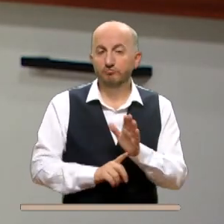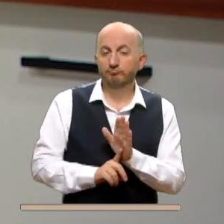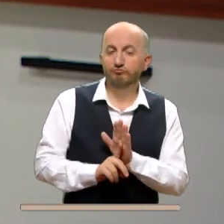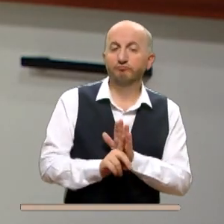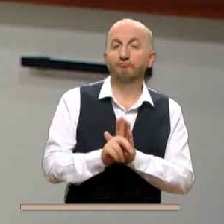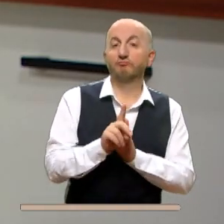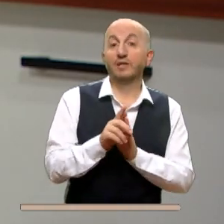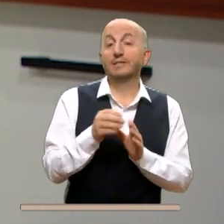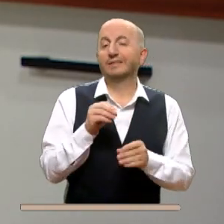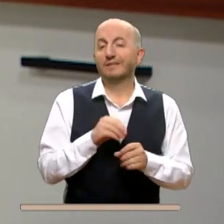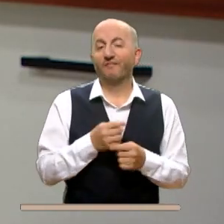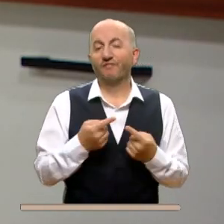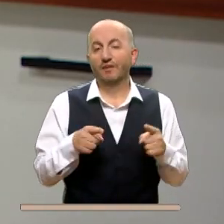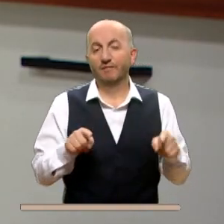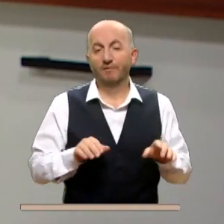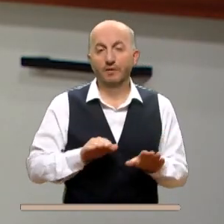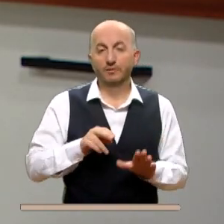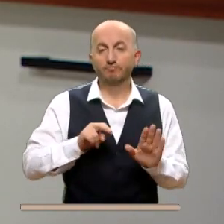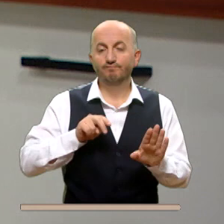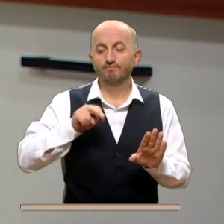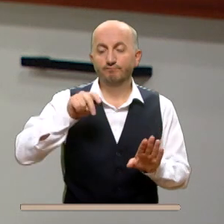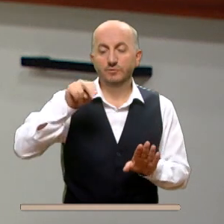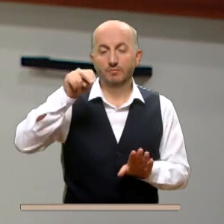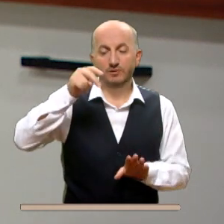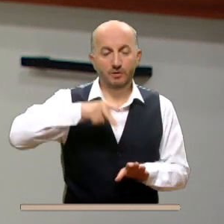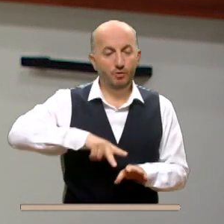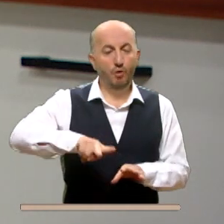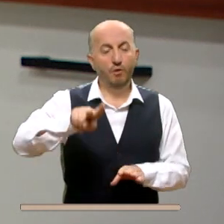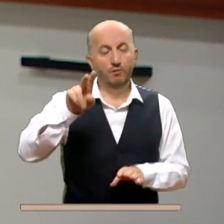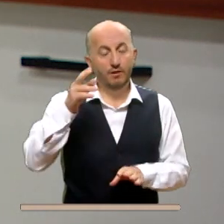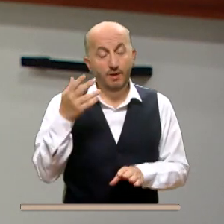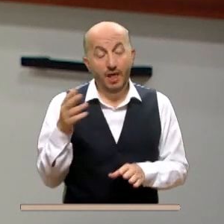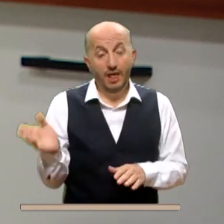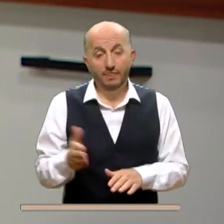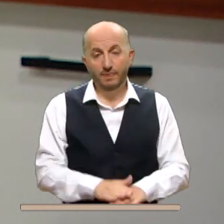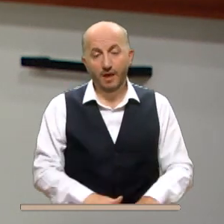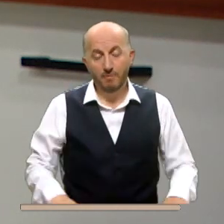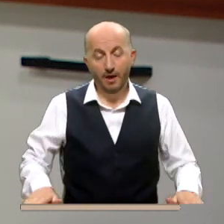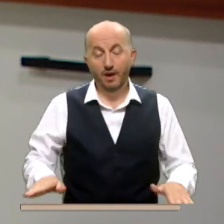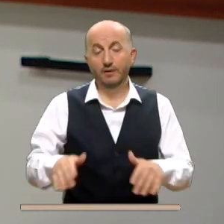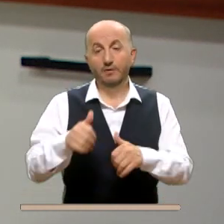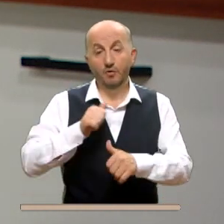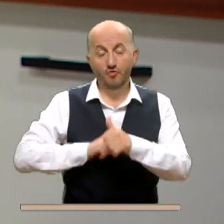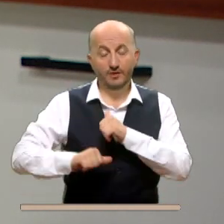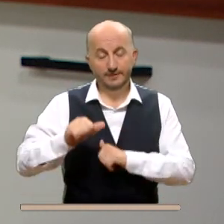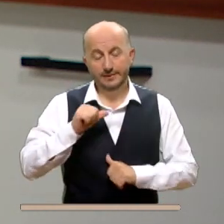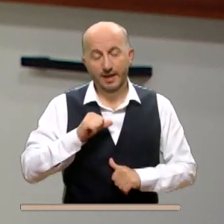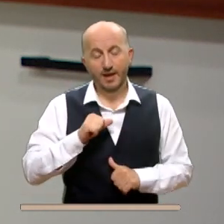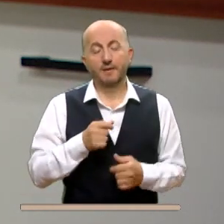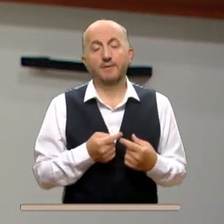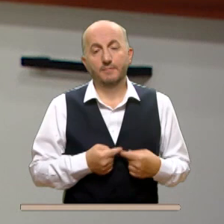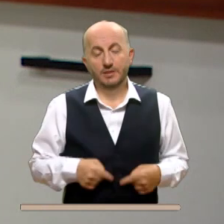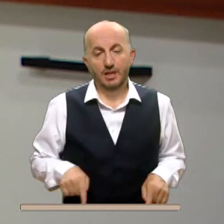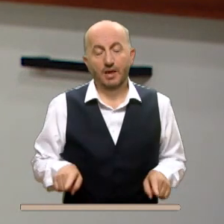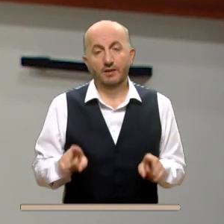için öyle farklı farklı basamaklardan yol alıyoruz. Bunun tabii en temel basamaklarından biri de üniversite. Evet. Ve bizler de